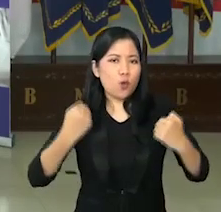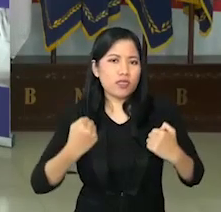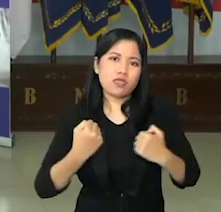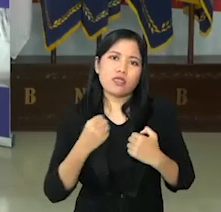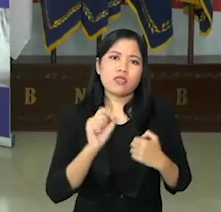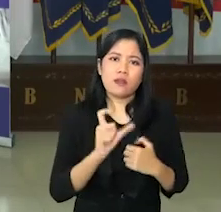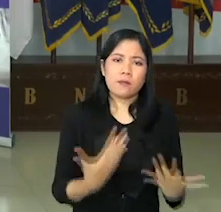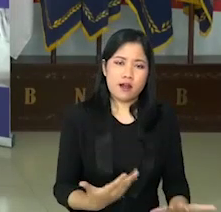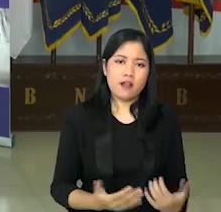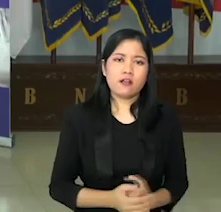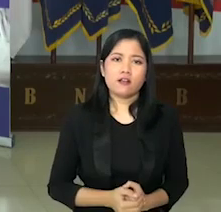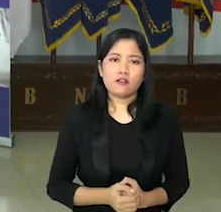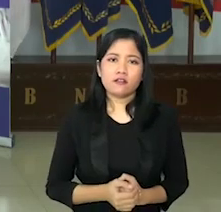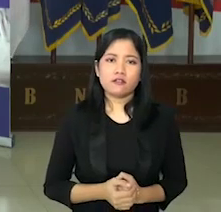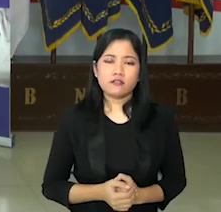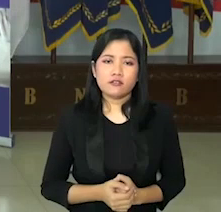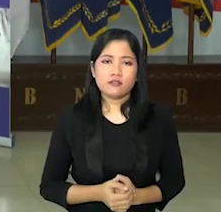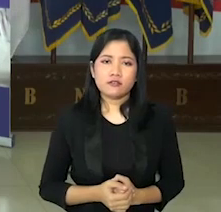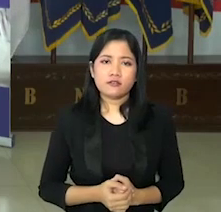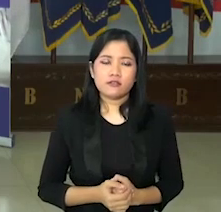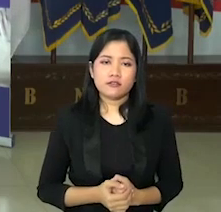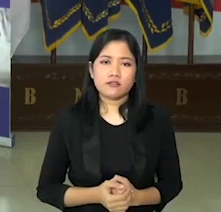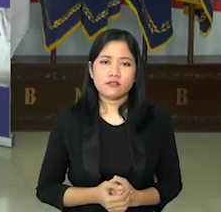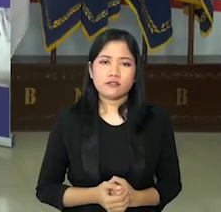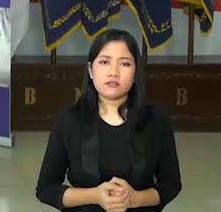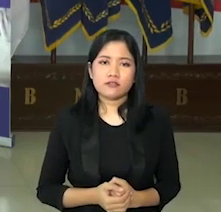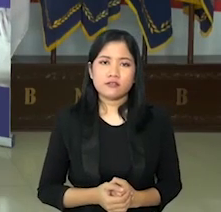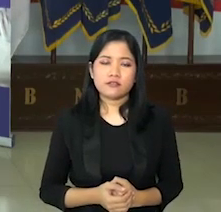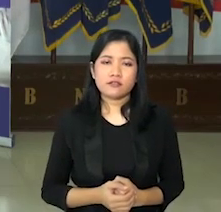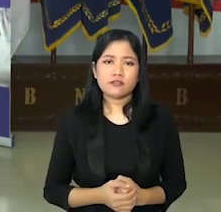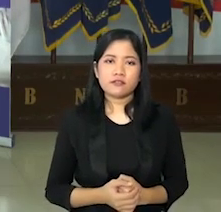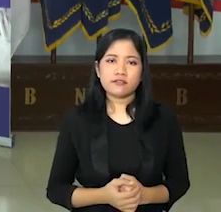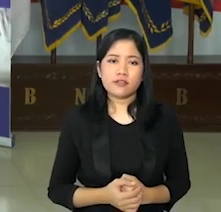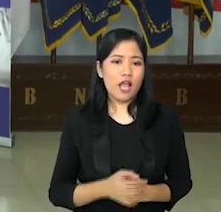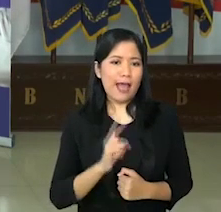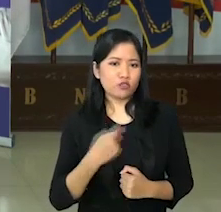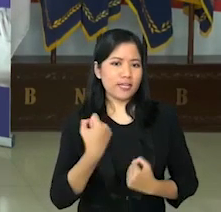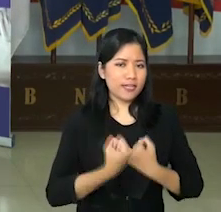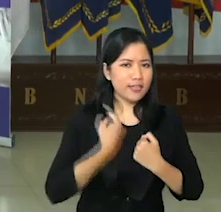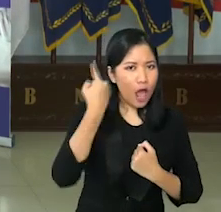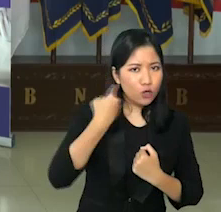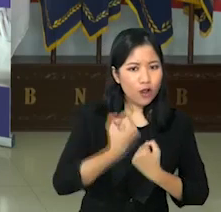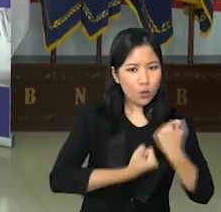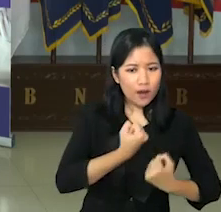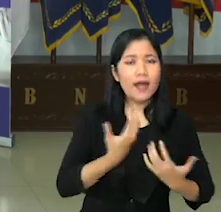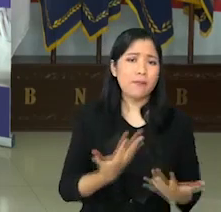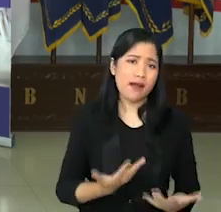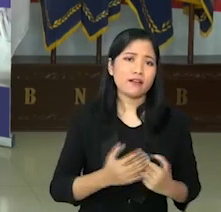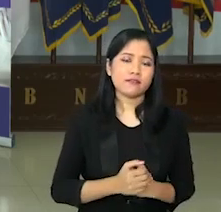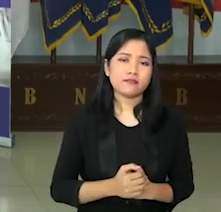sehingga hal-hal yang harus selalu dilakukan adalah pertama